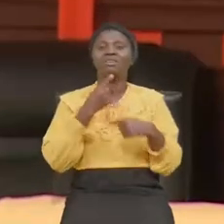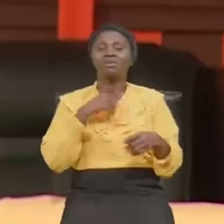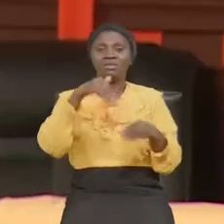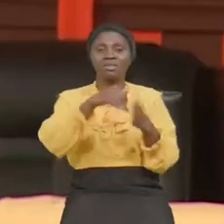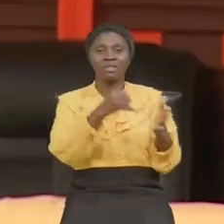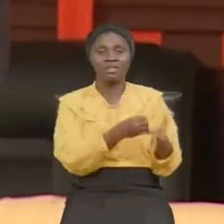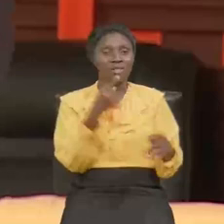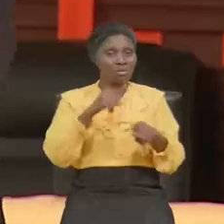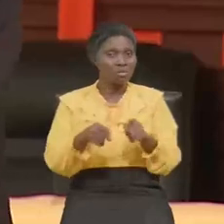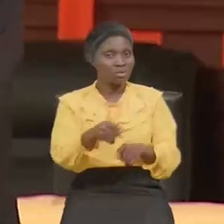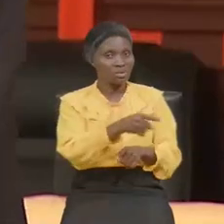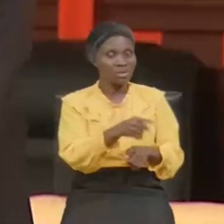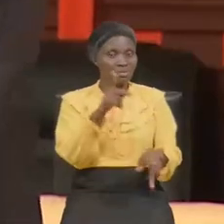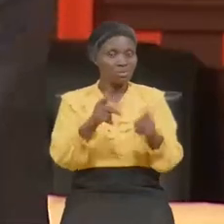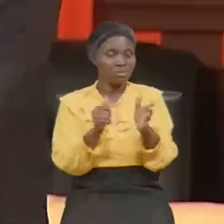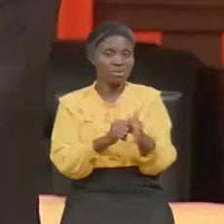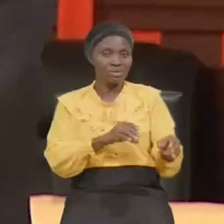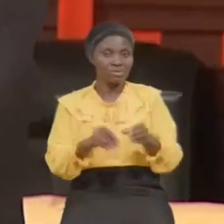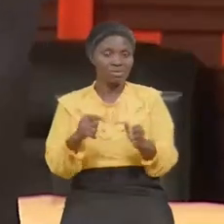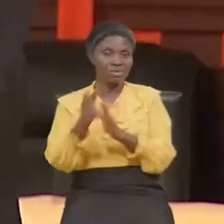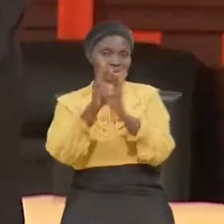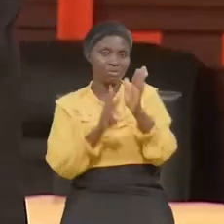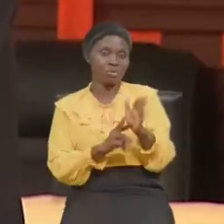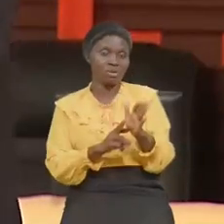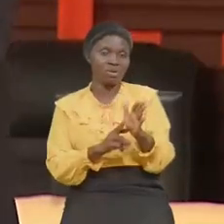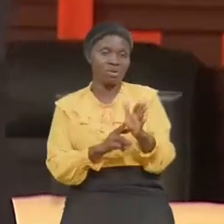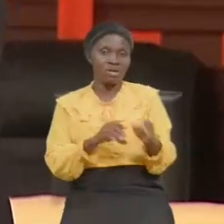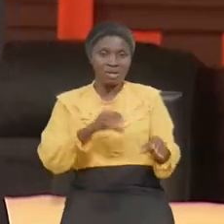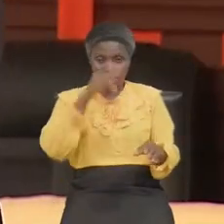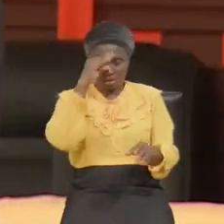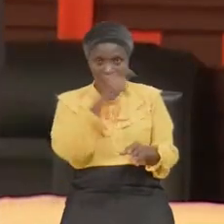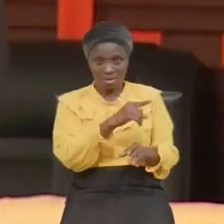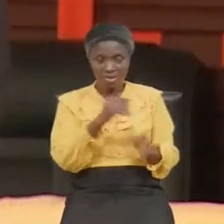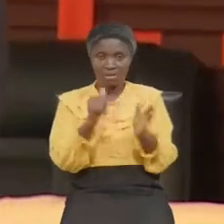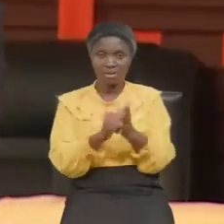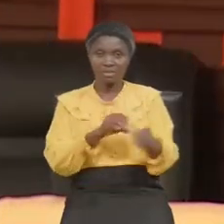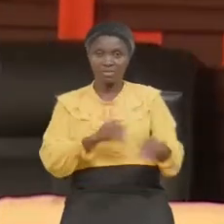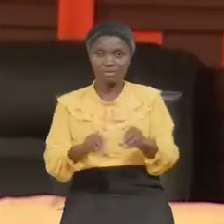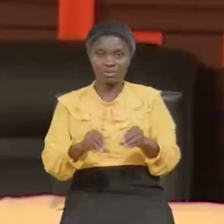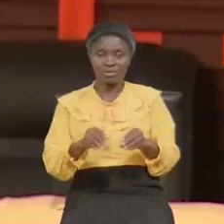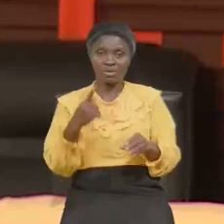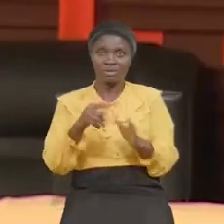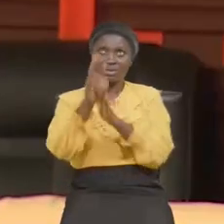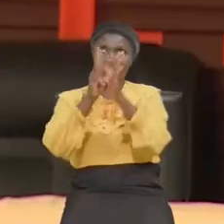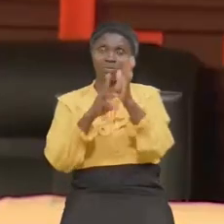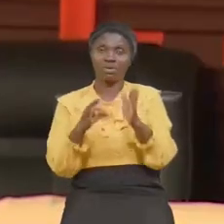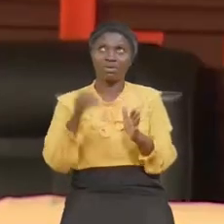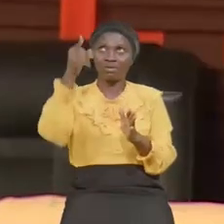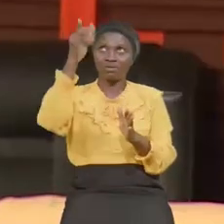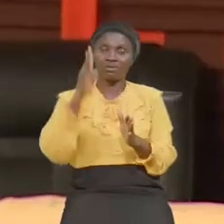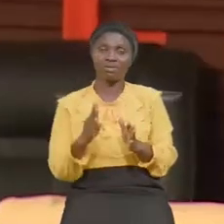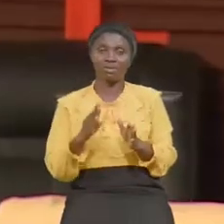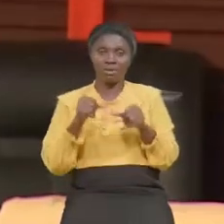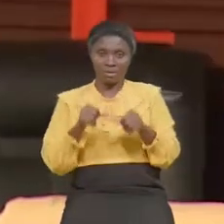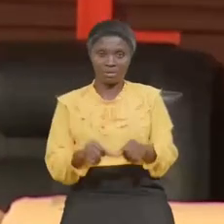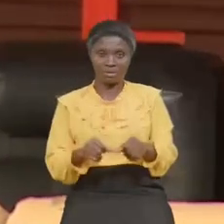la volonté de Dieu, celui qui fait la volonté de Dieu demeure éternellement. Quelqu'un